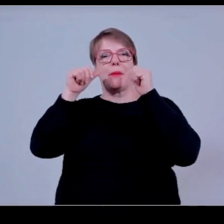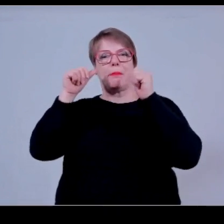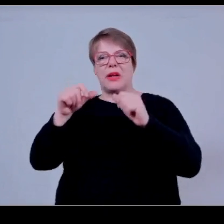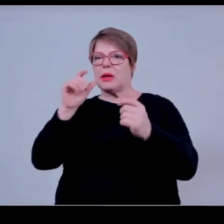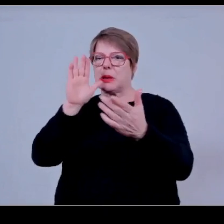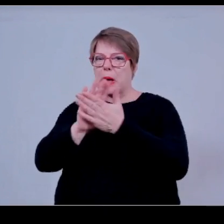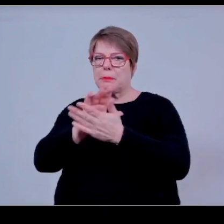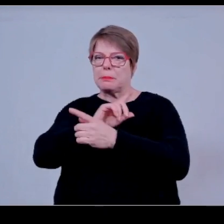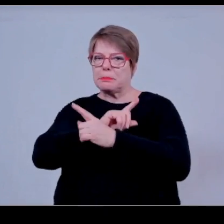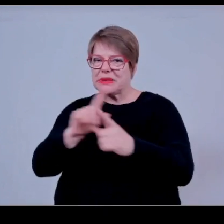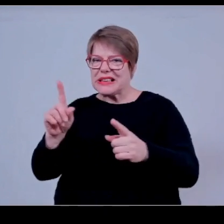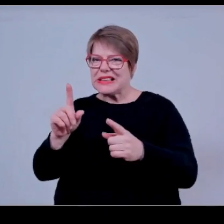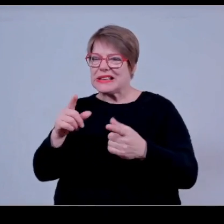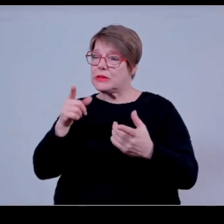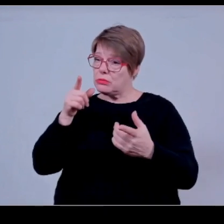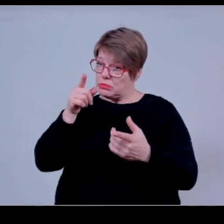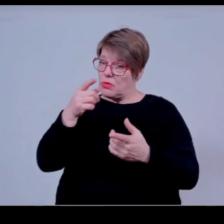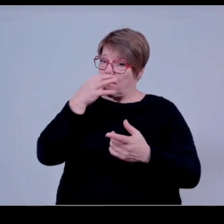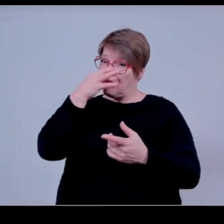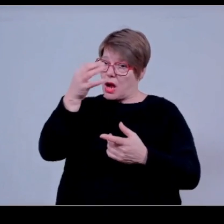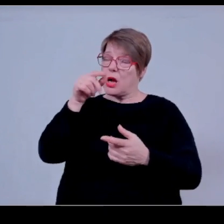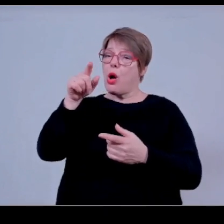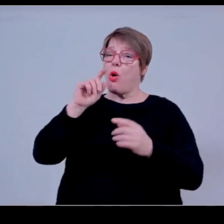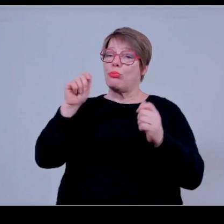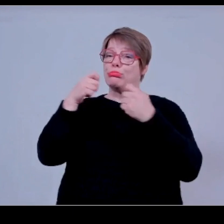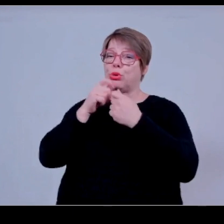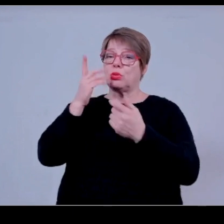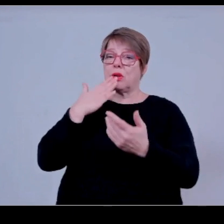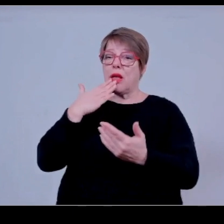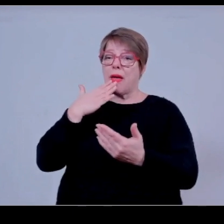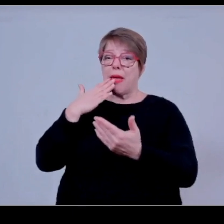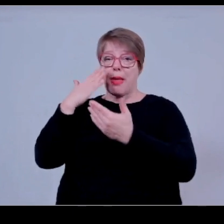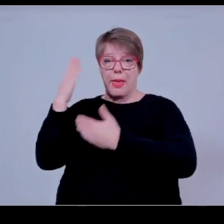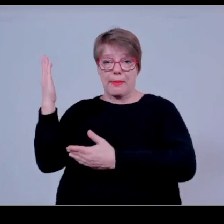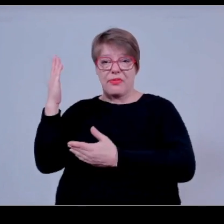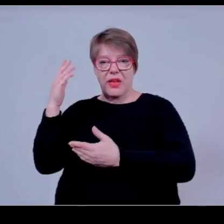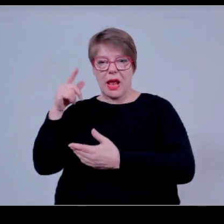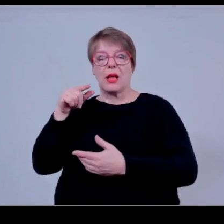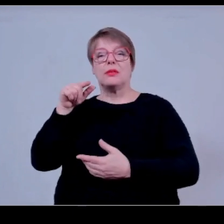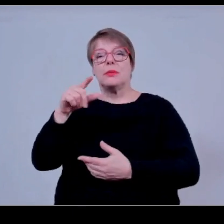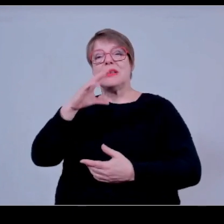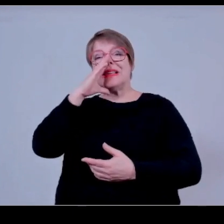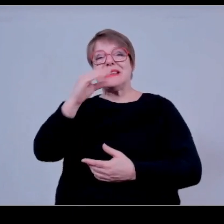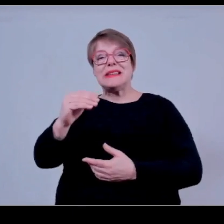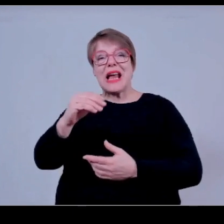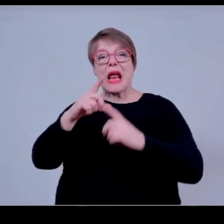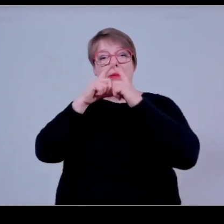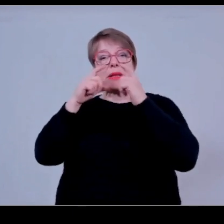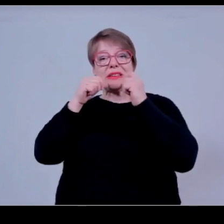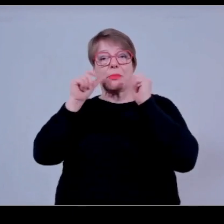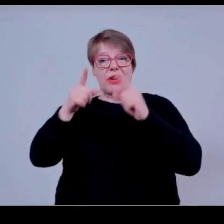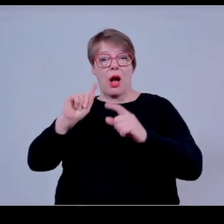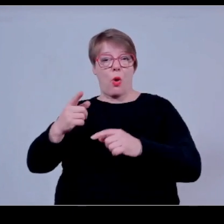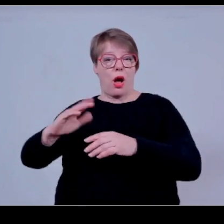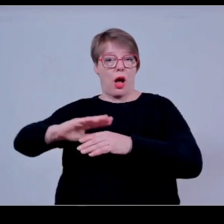ÖPNV und über regionalem Bahnverkehr, in dem dann die Maske weiterhin noch getragen werden muss? Oder sind Sie da der